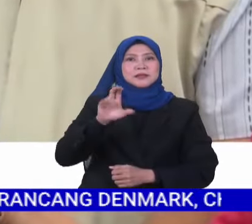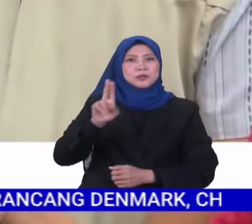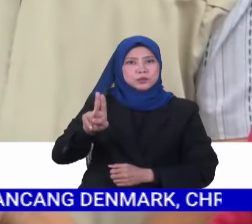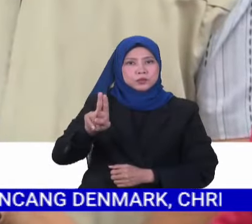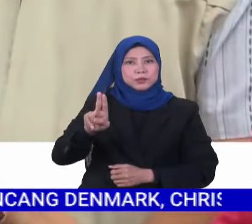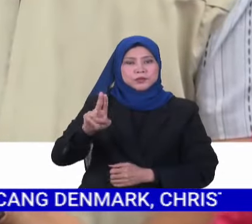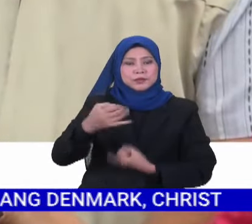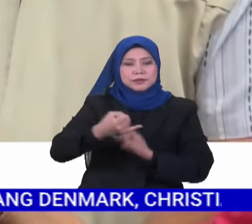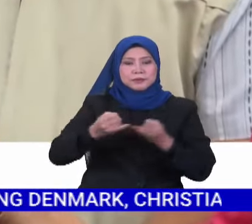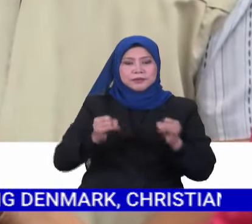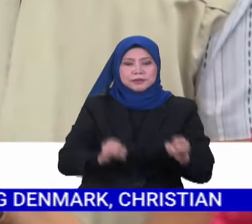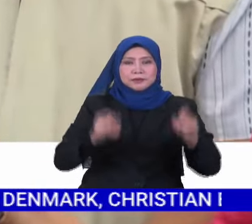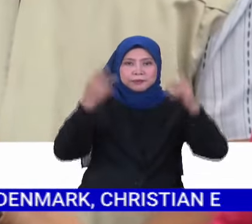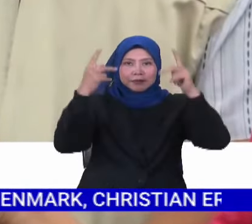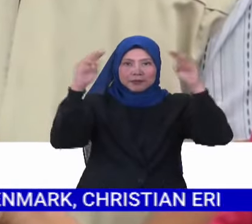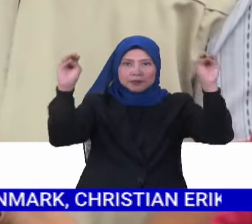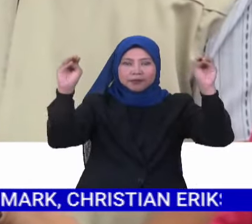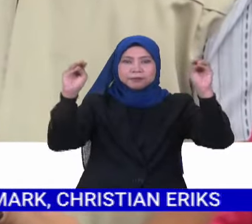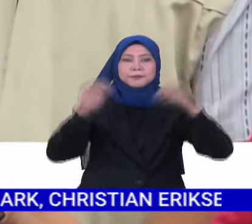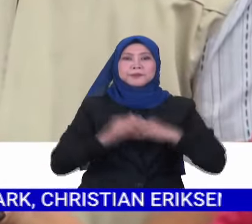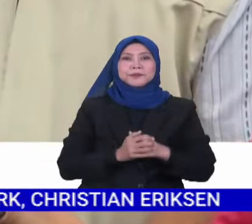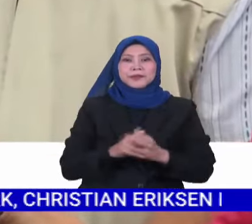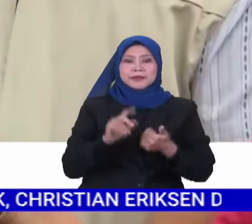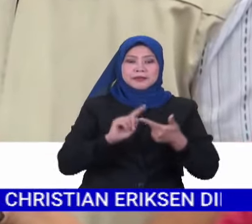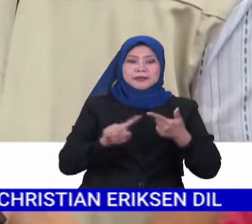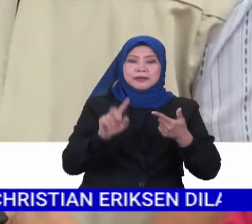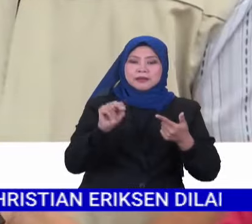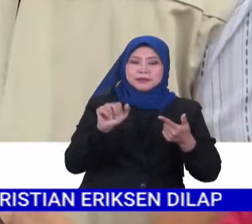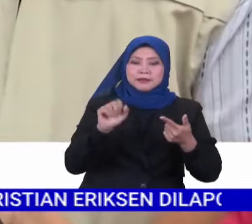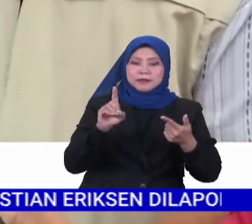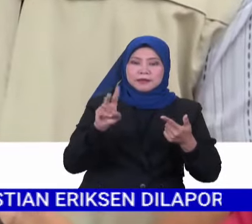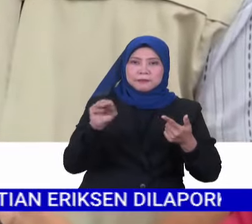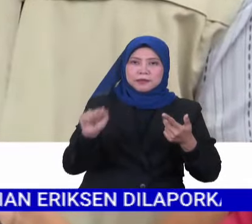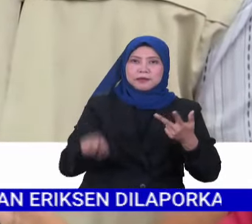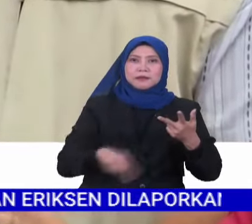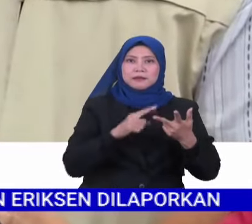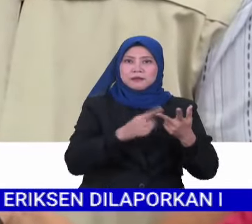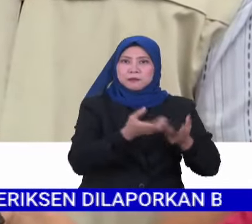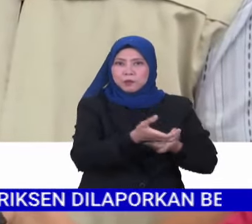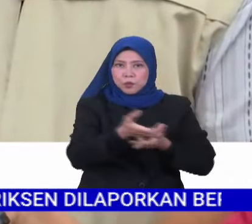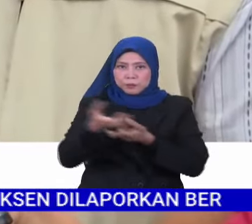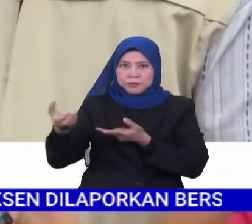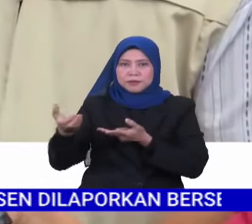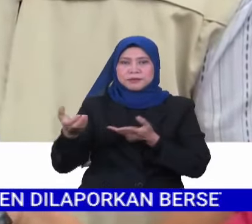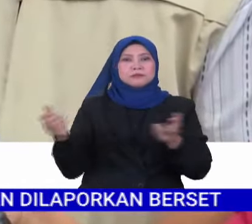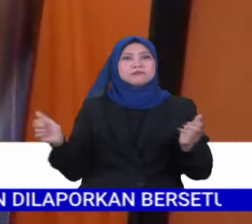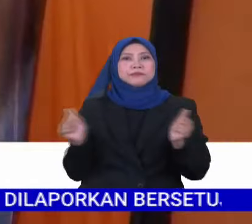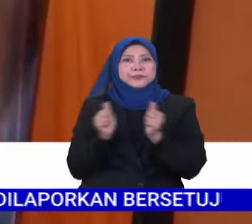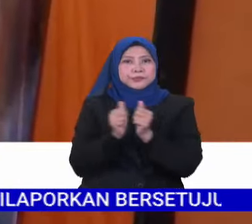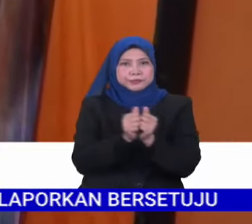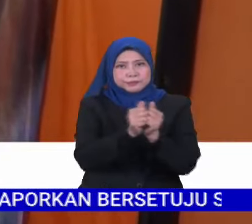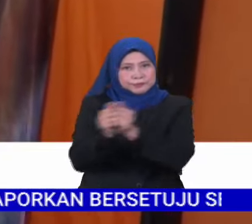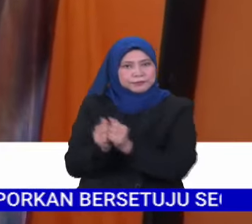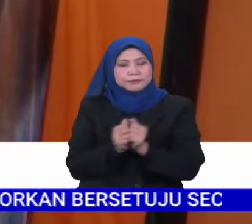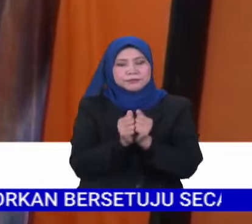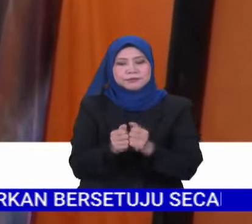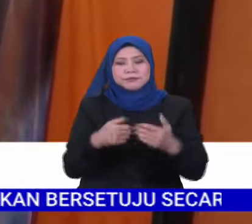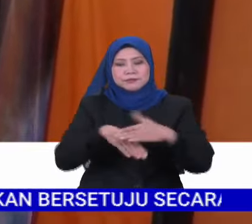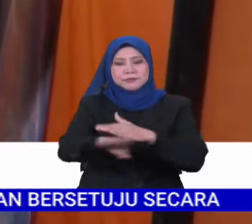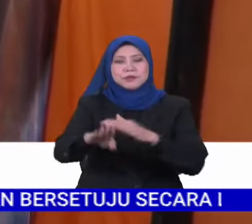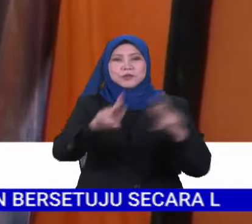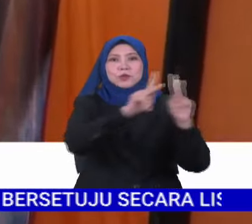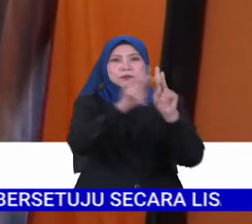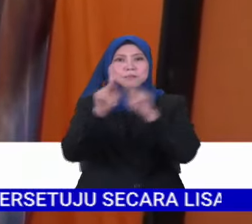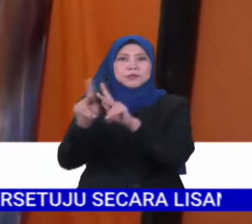jabatan Perdana Menteri daripada notma dan juga PH bom bersama-sama kita masuk ke